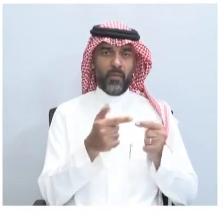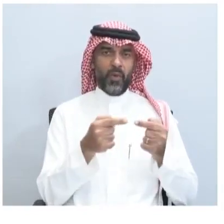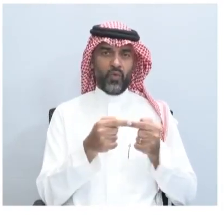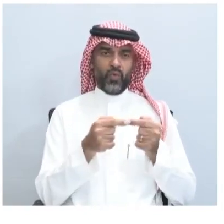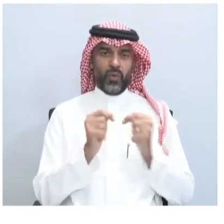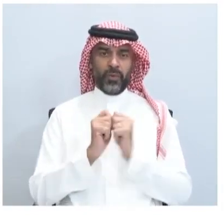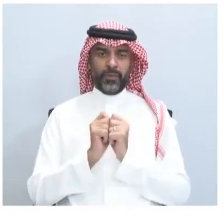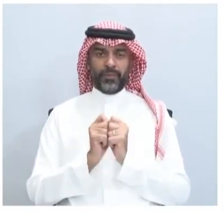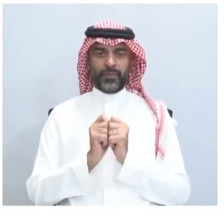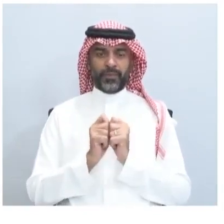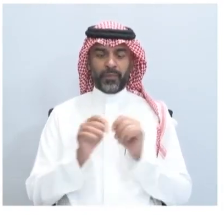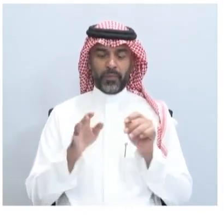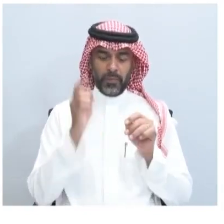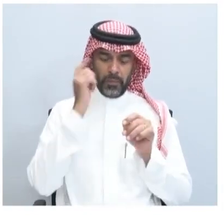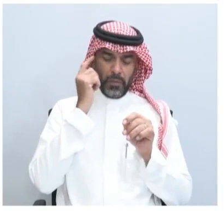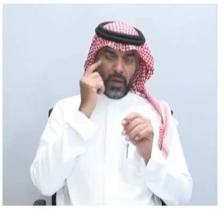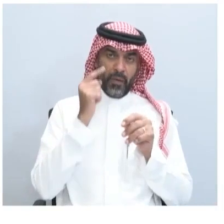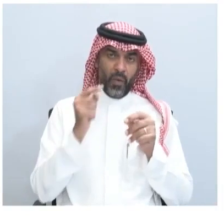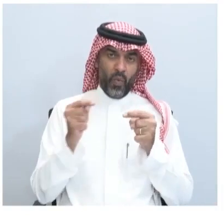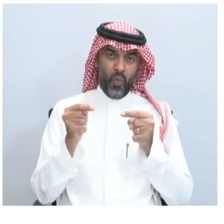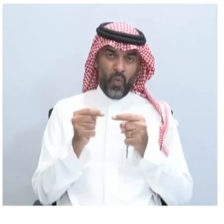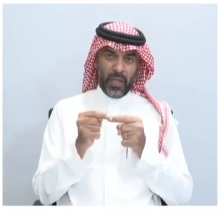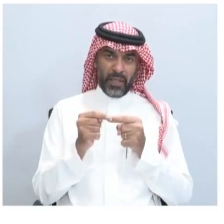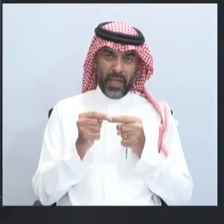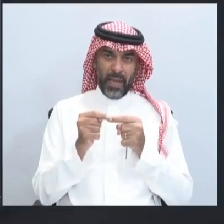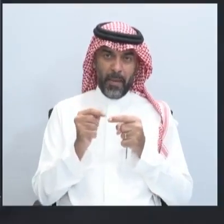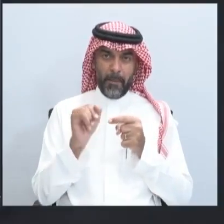تعرفنا على وصل ما الاستفهاميه